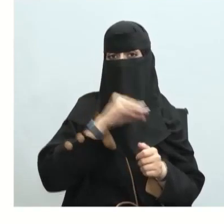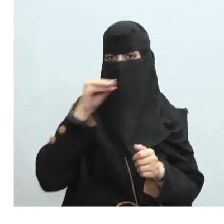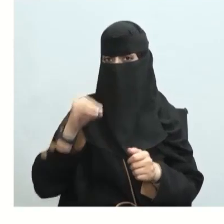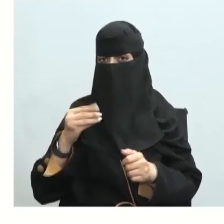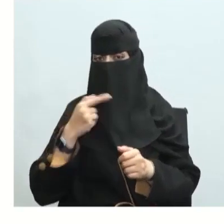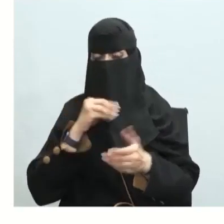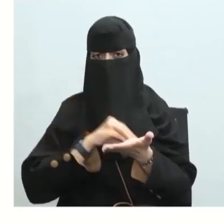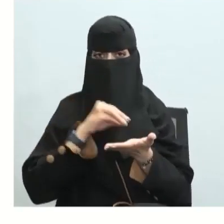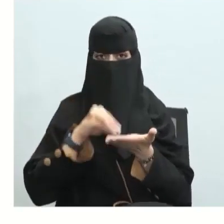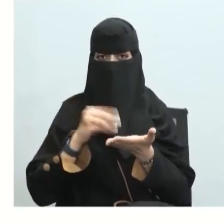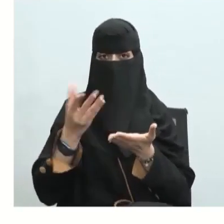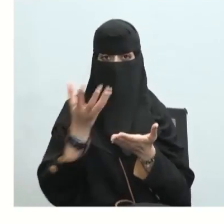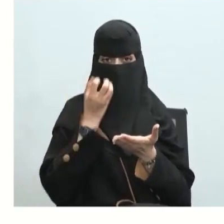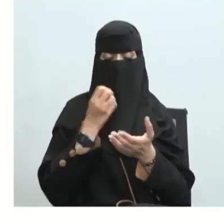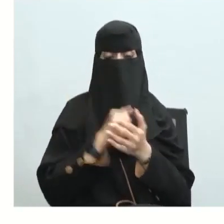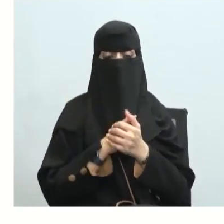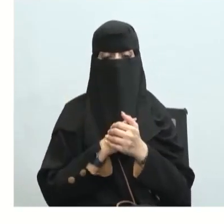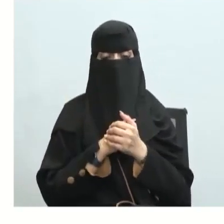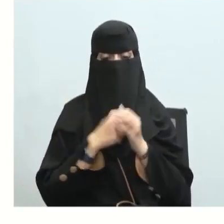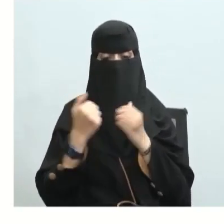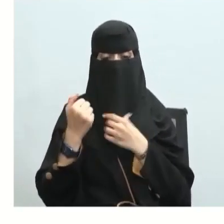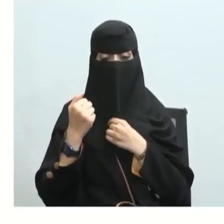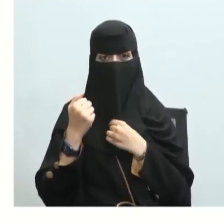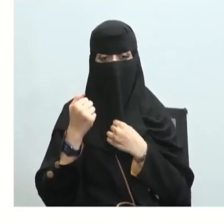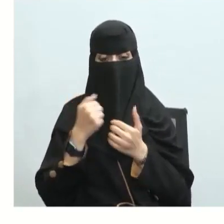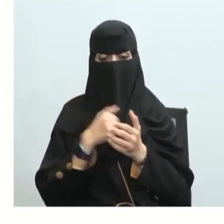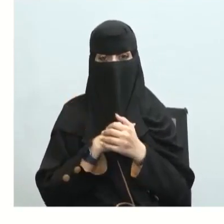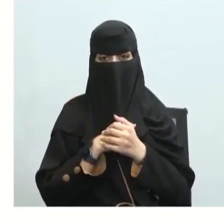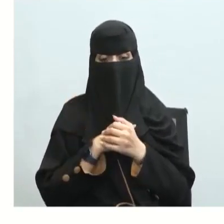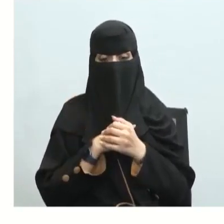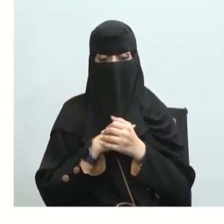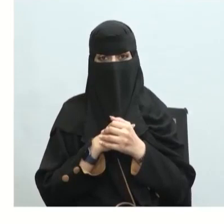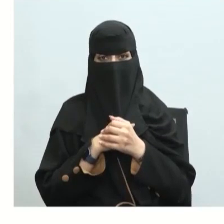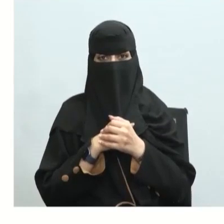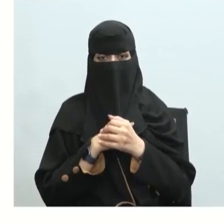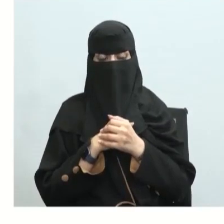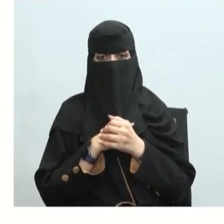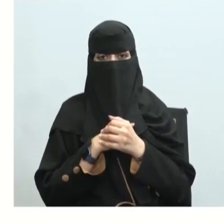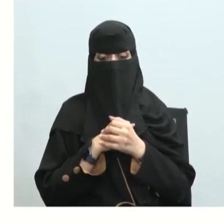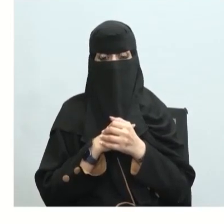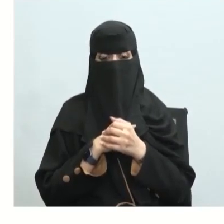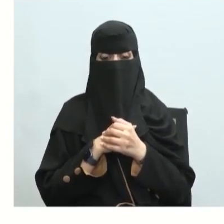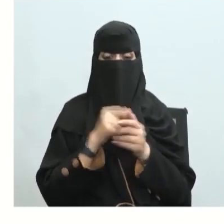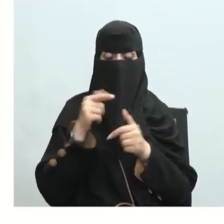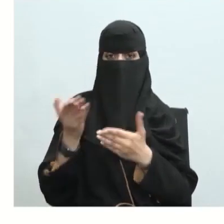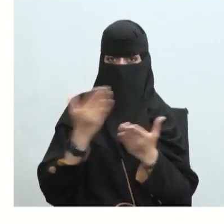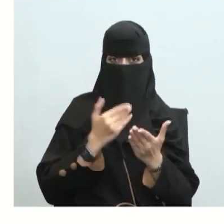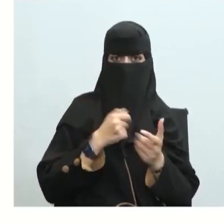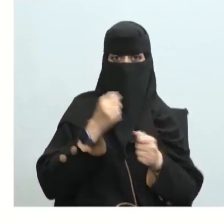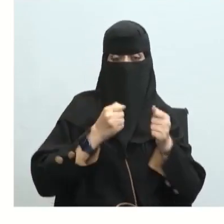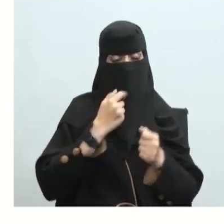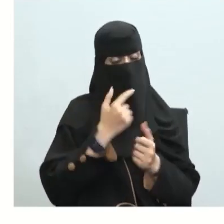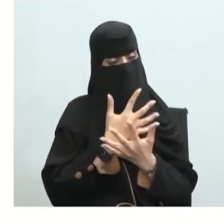لاحد المشترين هنا نقول مثلا احد المشترين ال يتكلم عن هذه السياره مثلا جربت سيارات